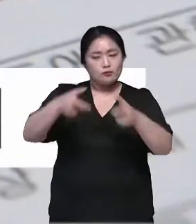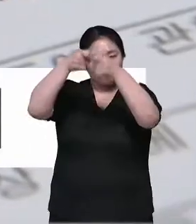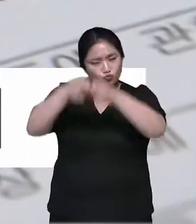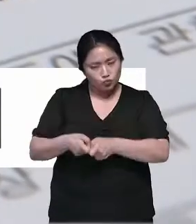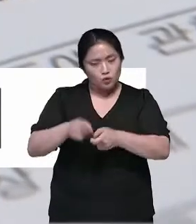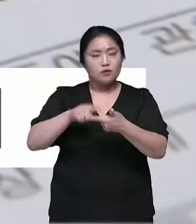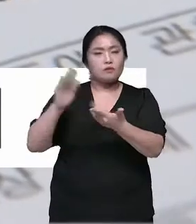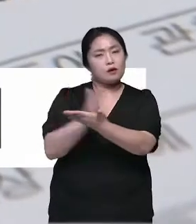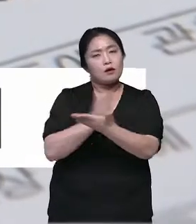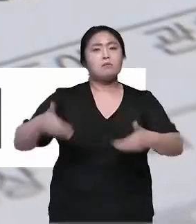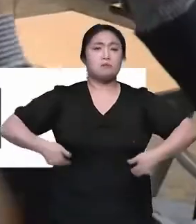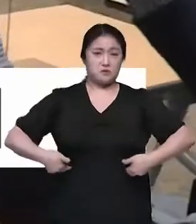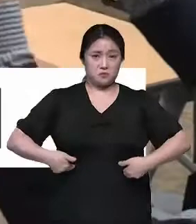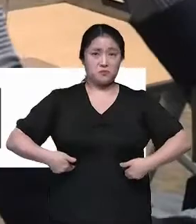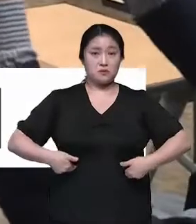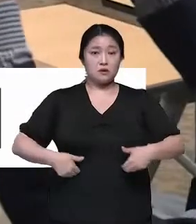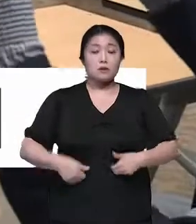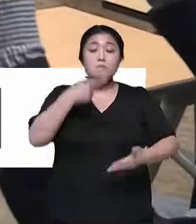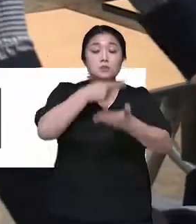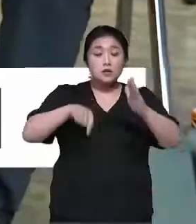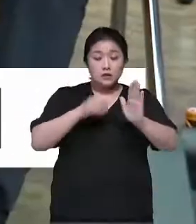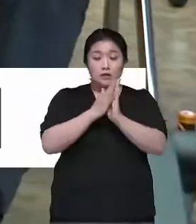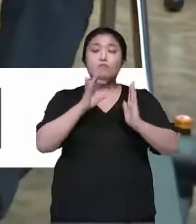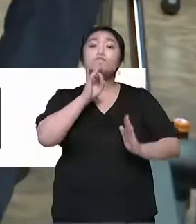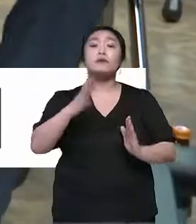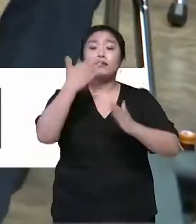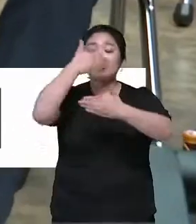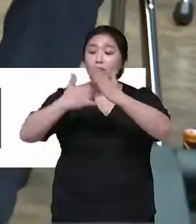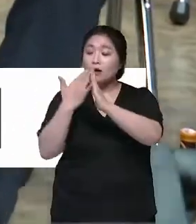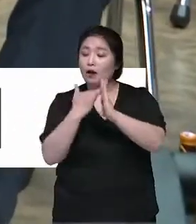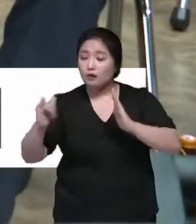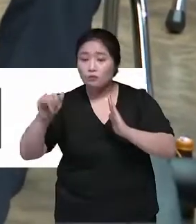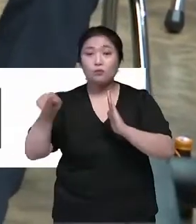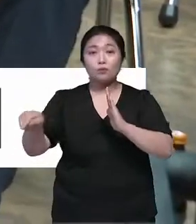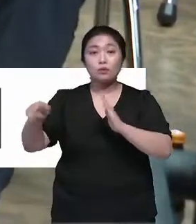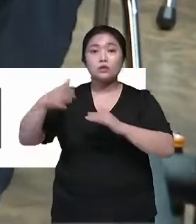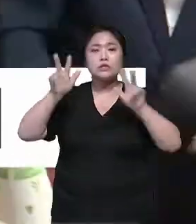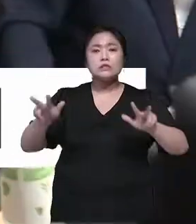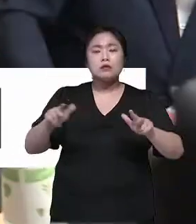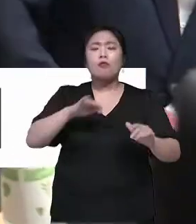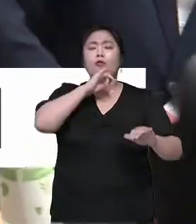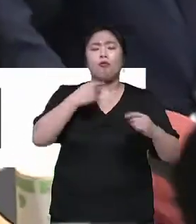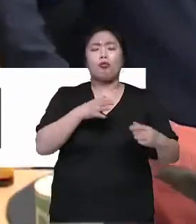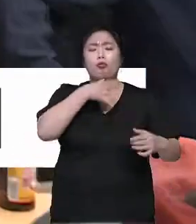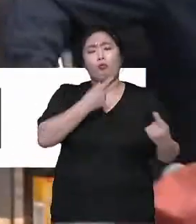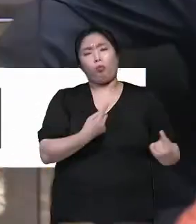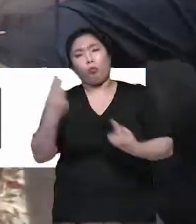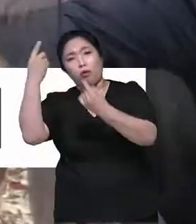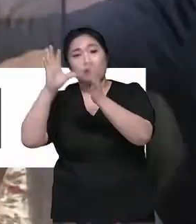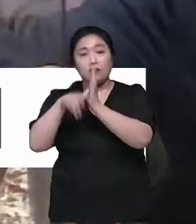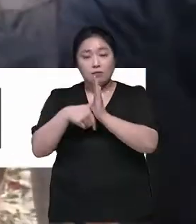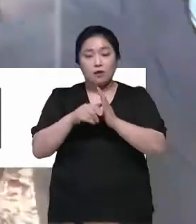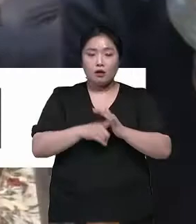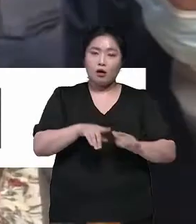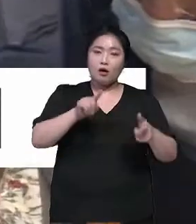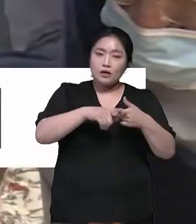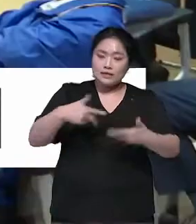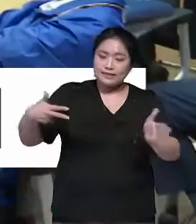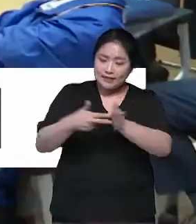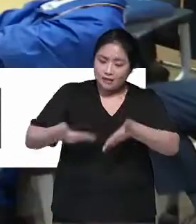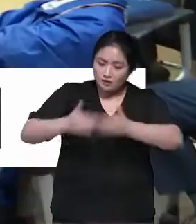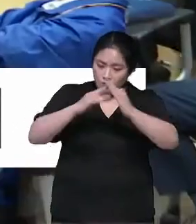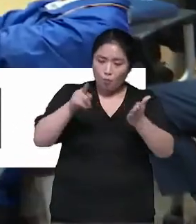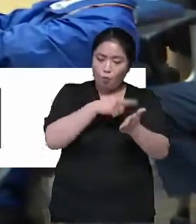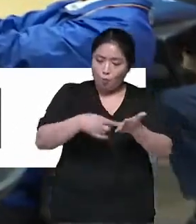구체화 작업도 시급합니다. 피해 당사자는 물론 남은 유족들까지 이제는 고령인 만큼 배보상 논의와 재단